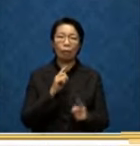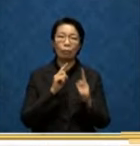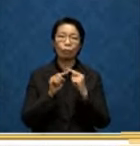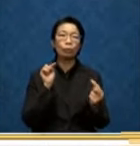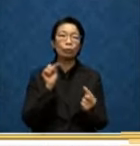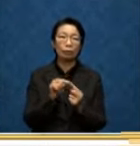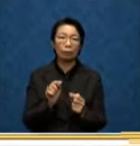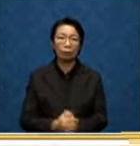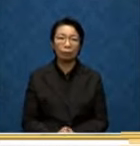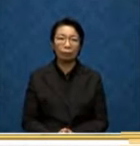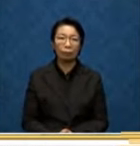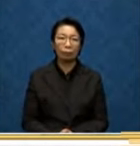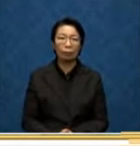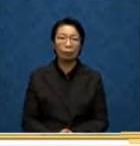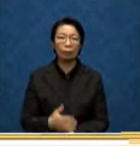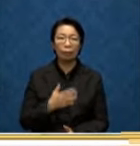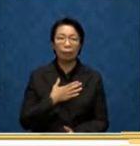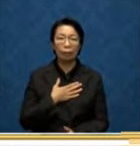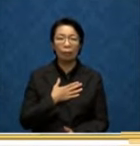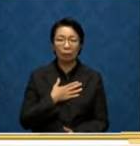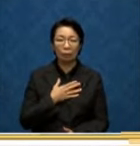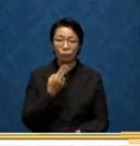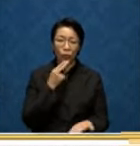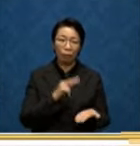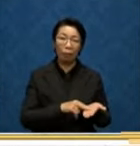าดิฉันได้รับเชิญ